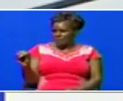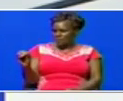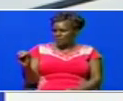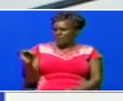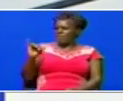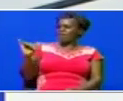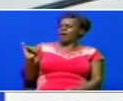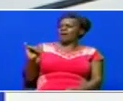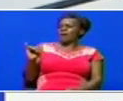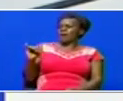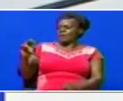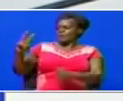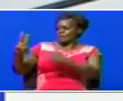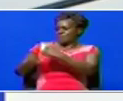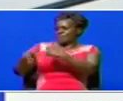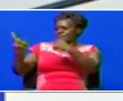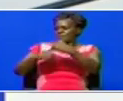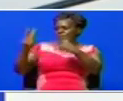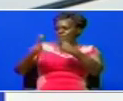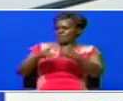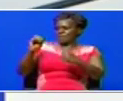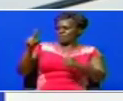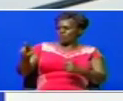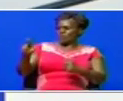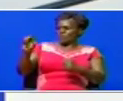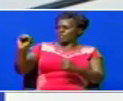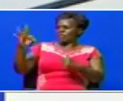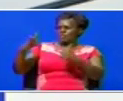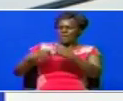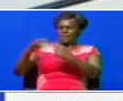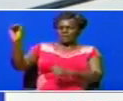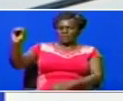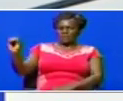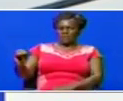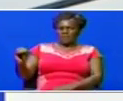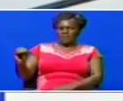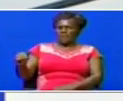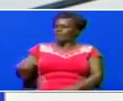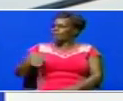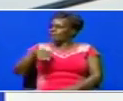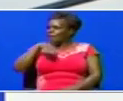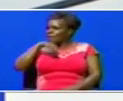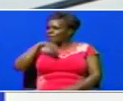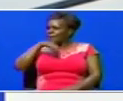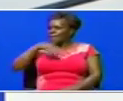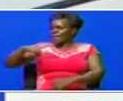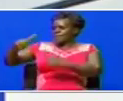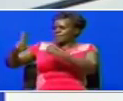Joseph Nyaga, 767, 0.08%. Raila Odinga,